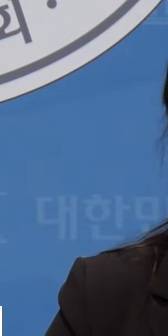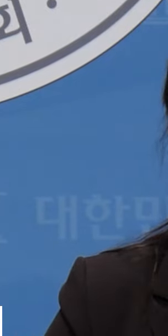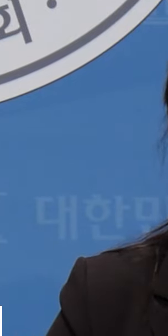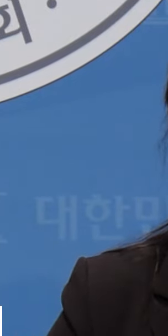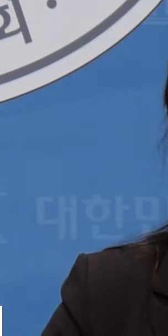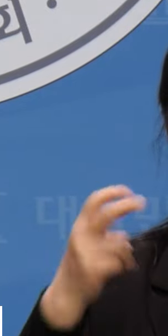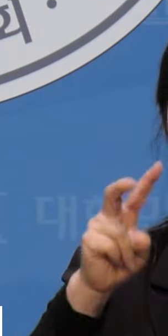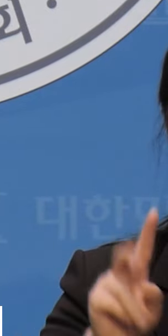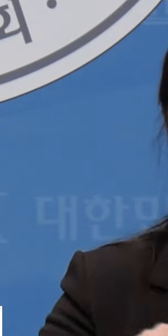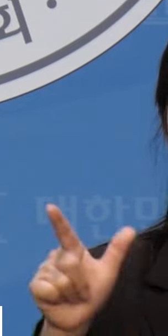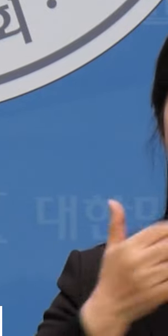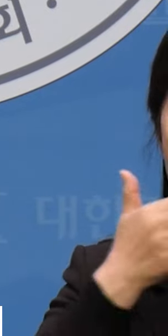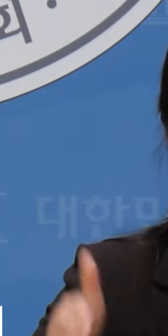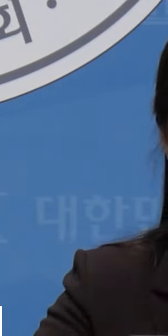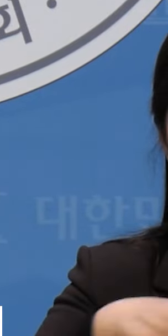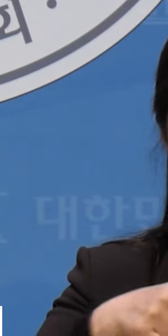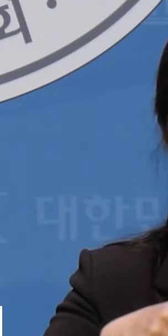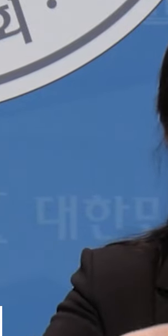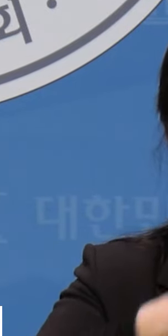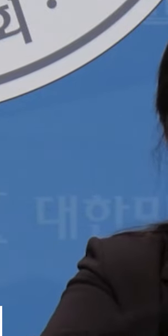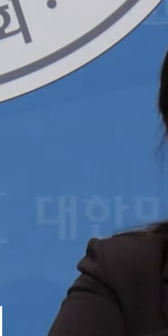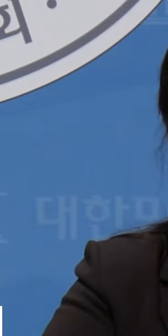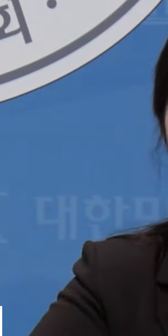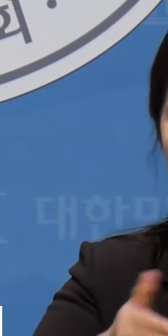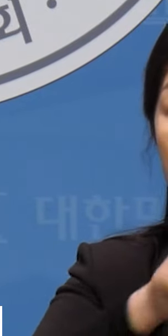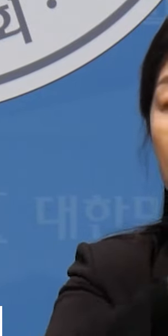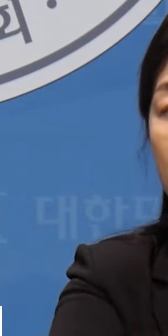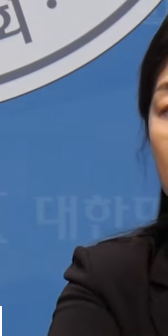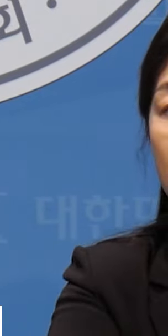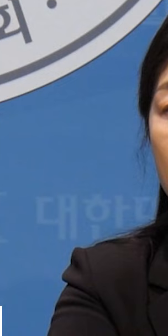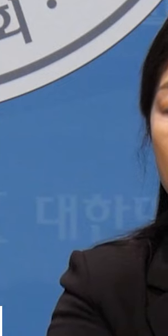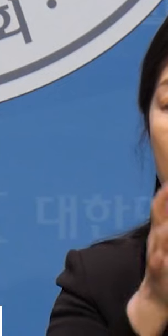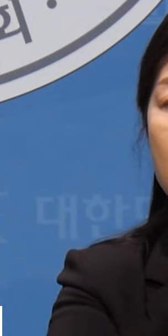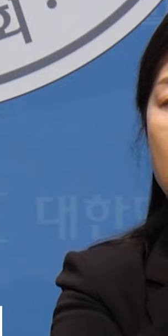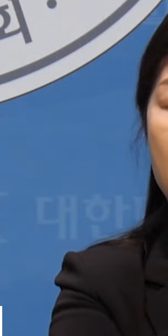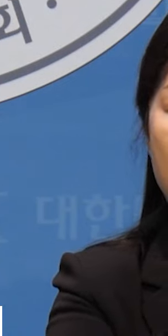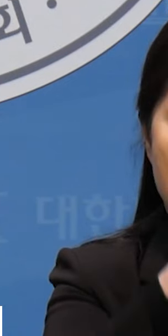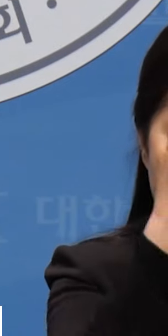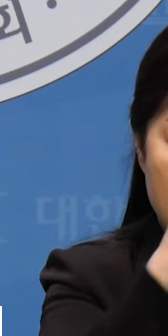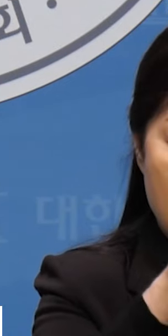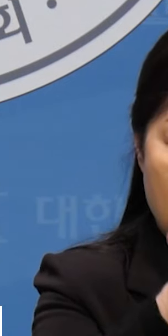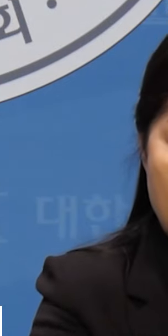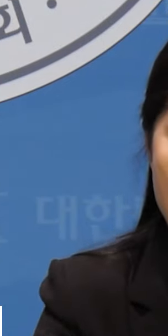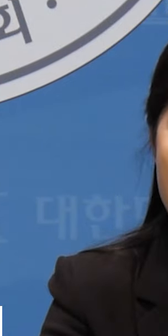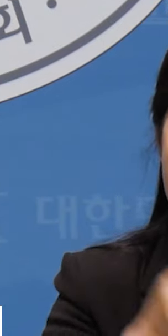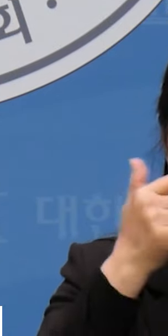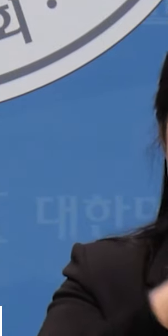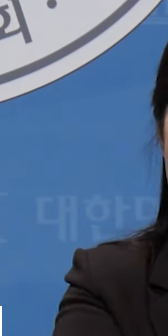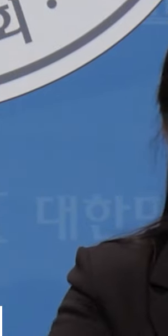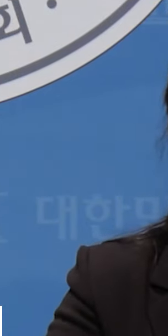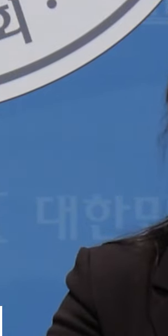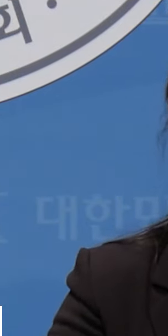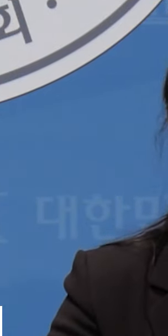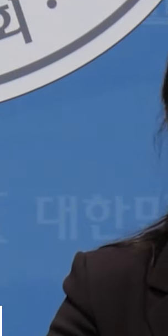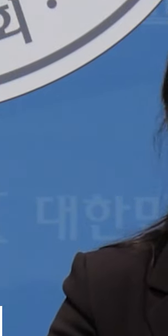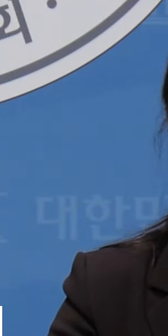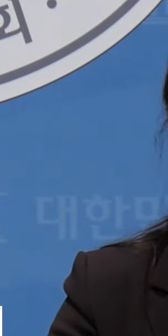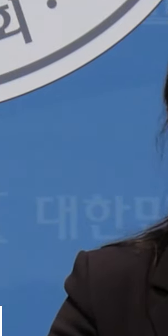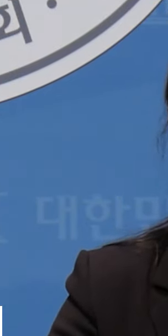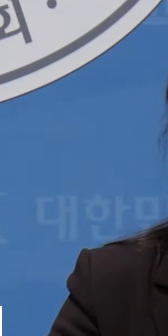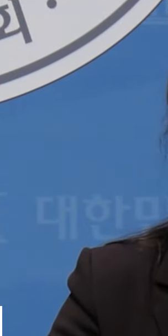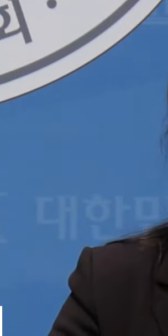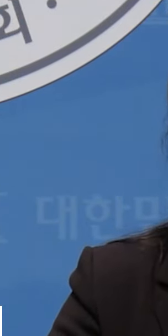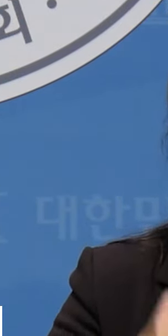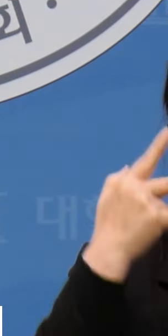2022년 경기도지사 선거 때 제작되어 돌던 인터넷만 뒤져봐도 출처가 명확하게 나오는